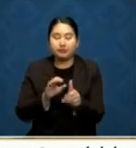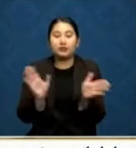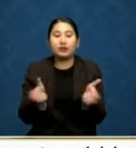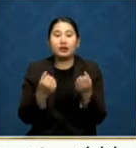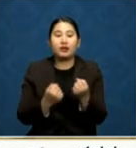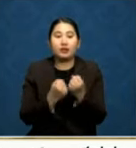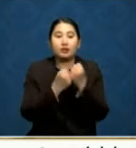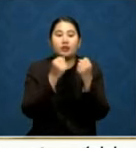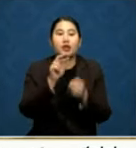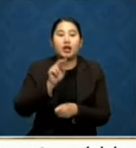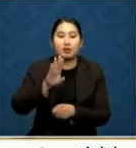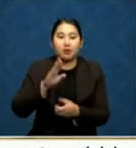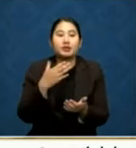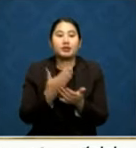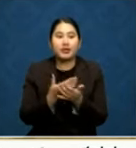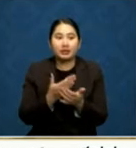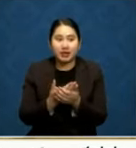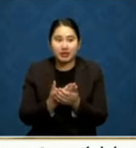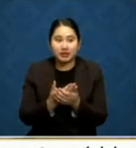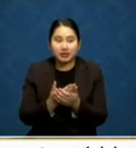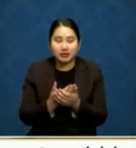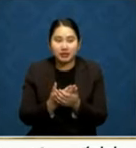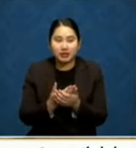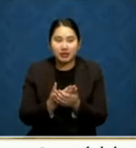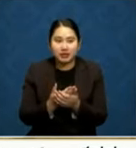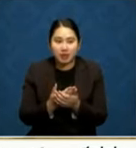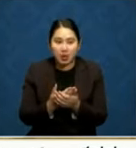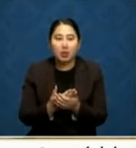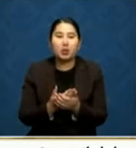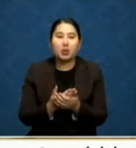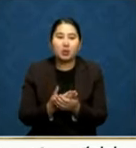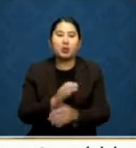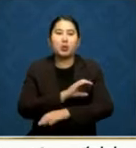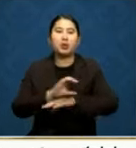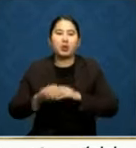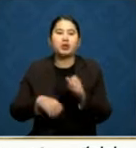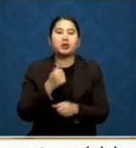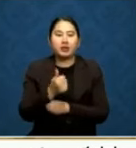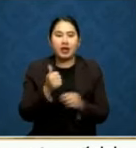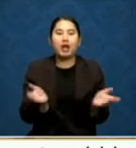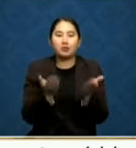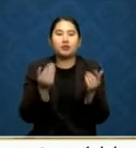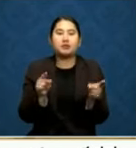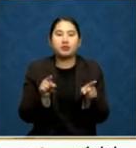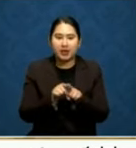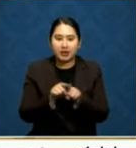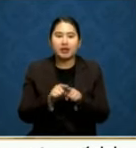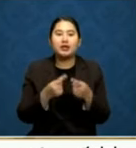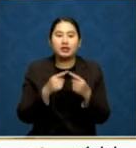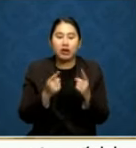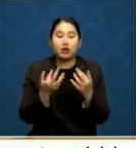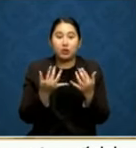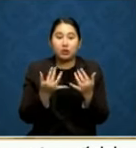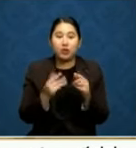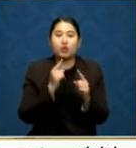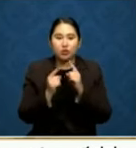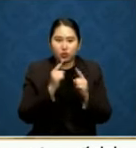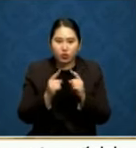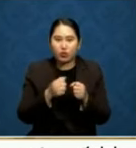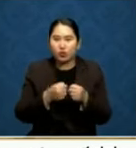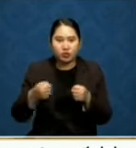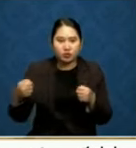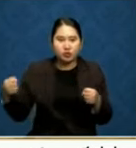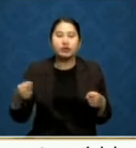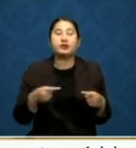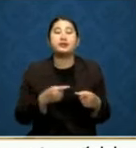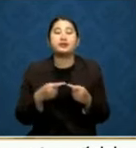ปลาการ ให้มระบบและคาโยสารร่วมตลอดเส้ทางนะครั อัี่ก็ขอสนัสทเช้นกันนะครแตคเปประ็นที่เราจะต้องคุยกันยาวตอน